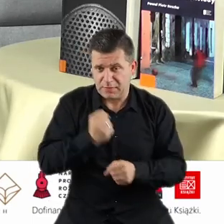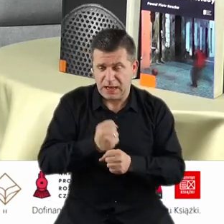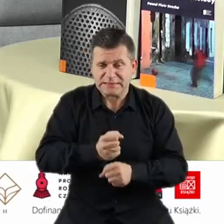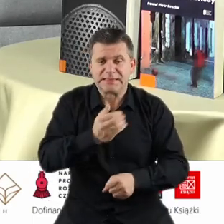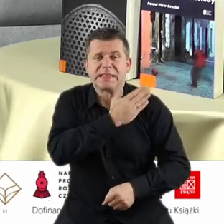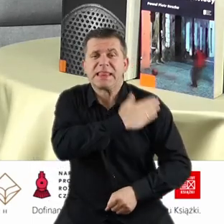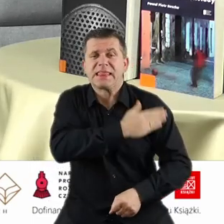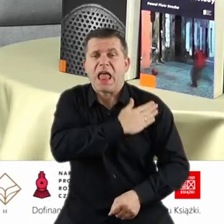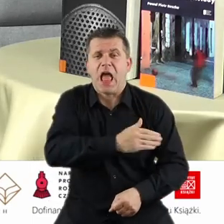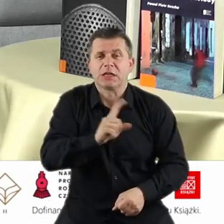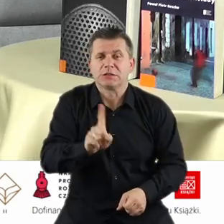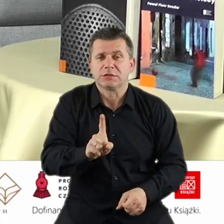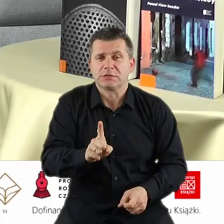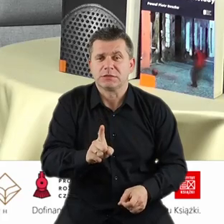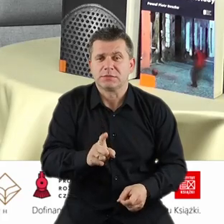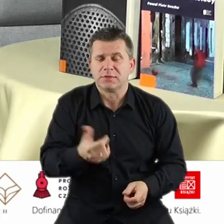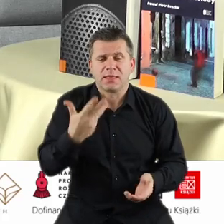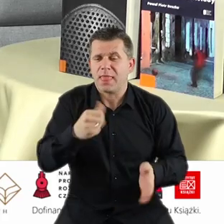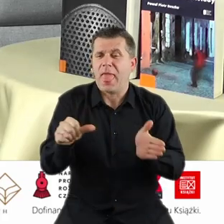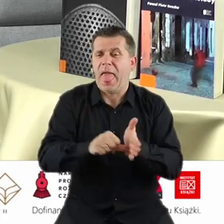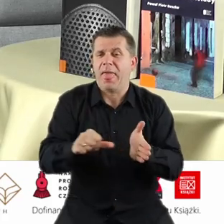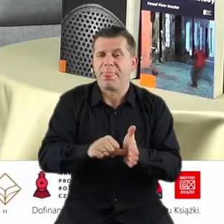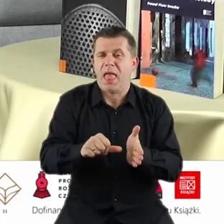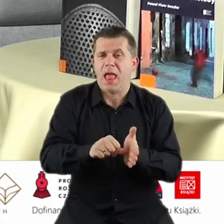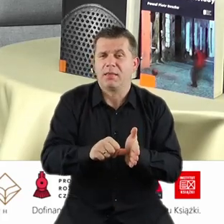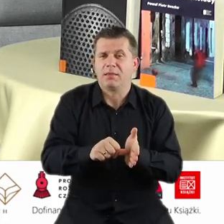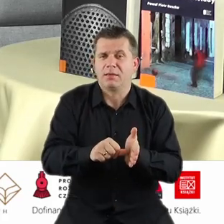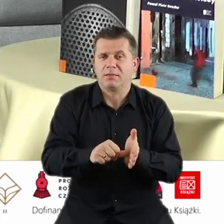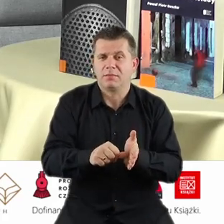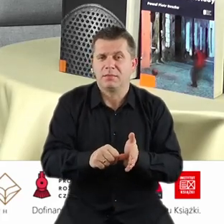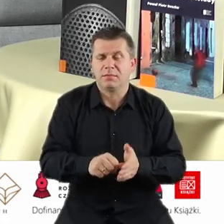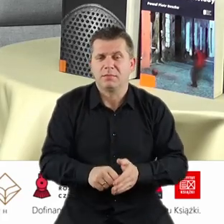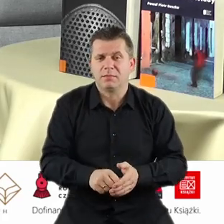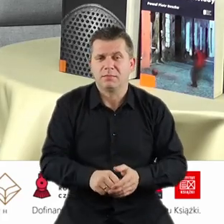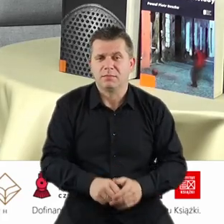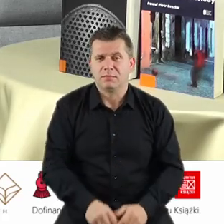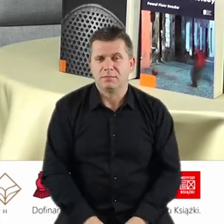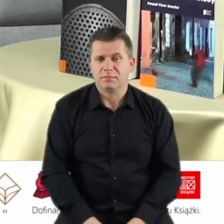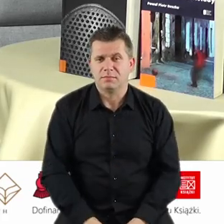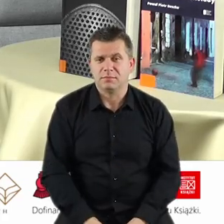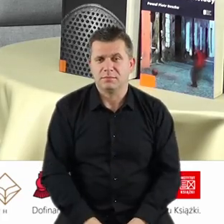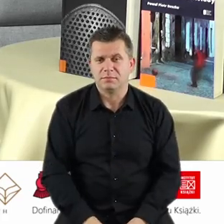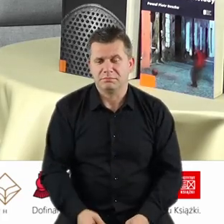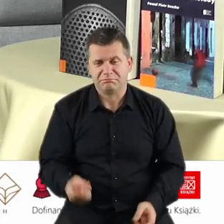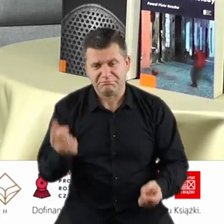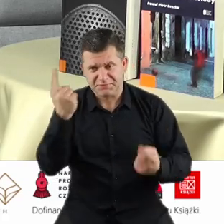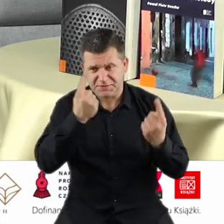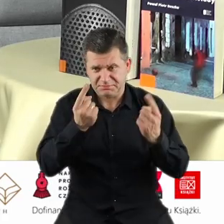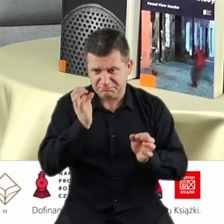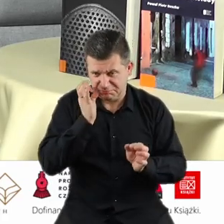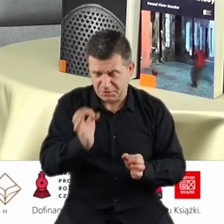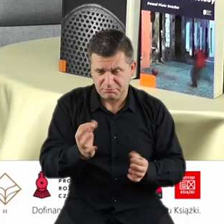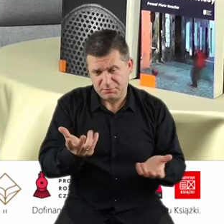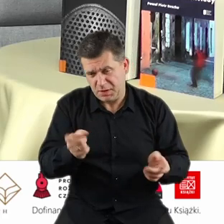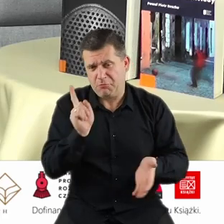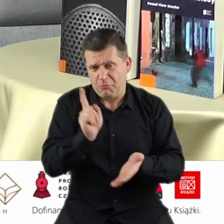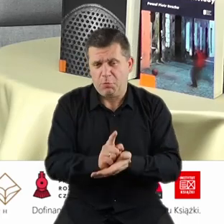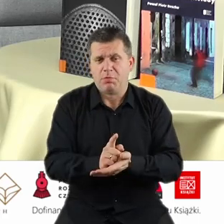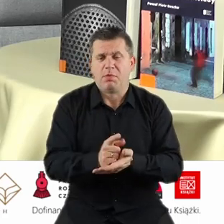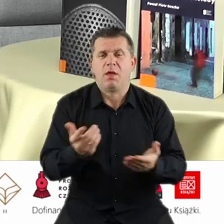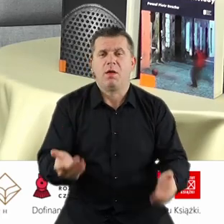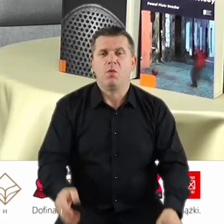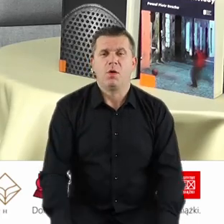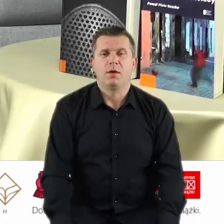jak powiem o stażu, no to a nie o etacie na przykład, to nie wygonią mnie za drzwi i tak też właśnie się stało.